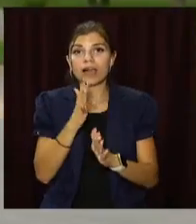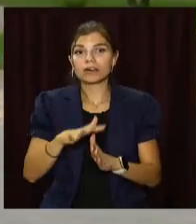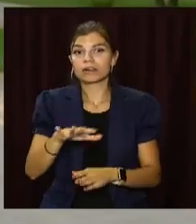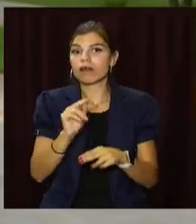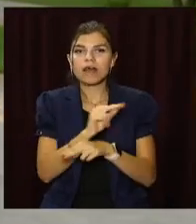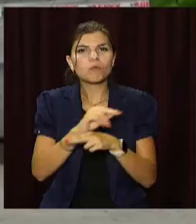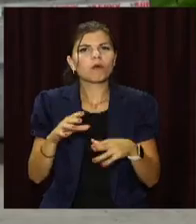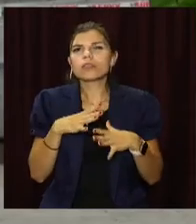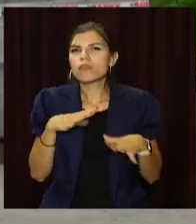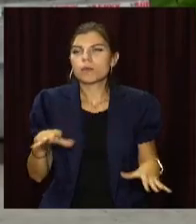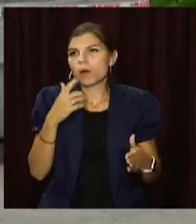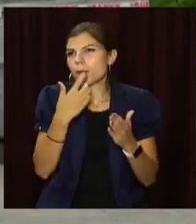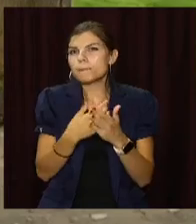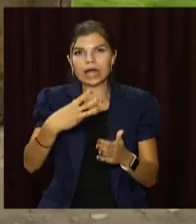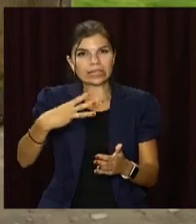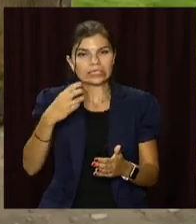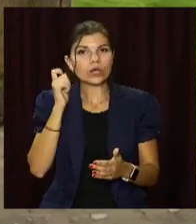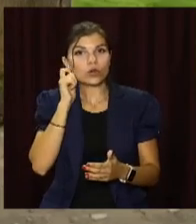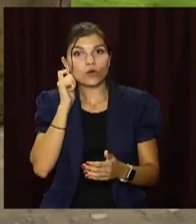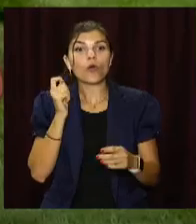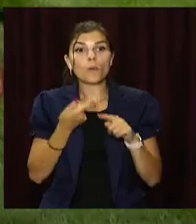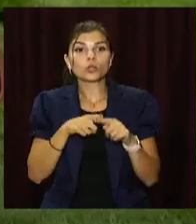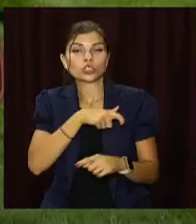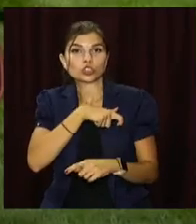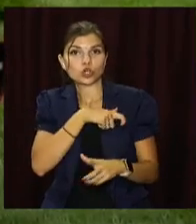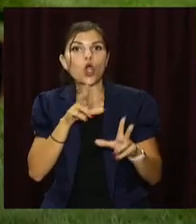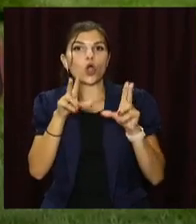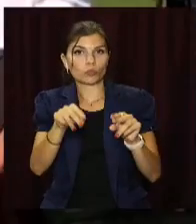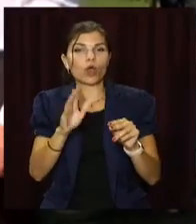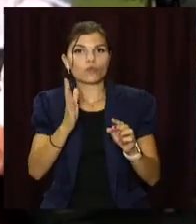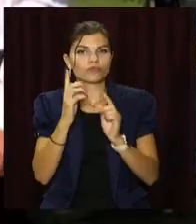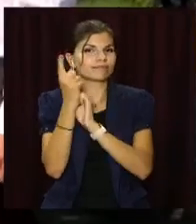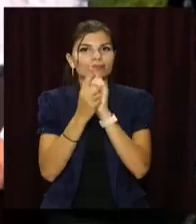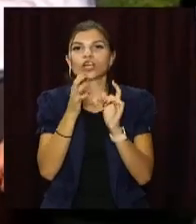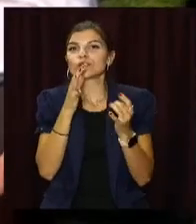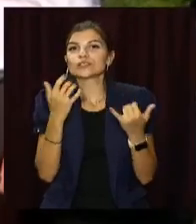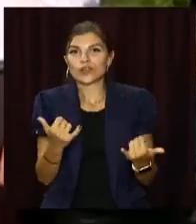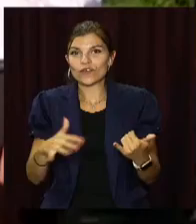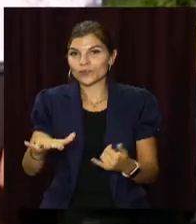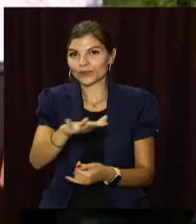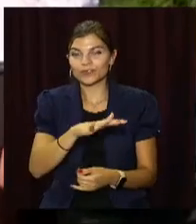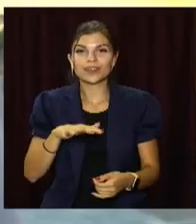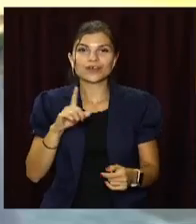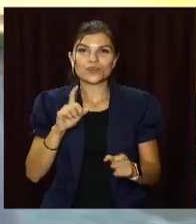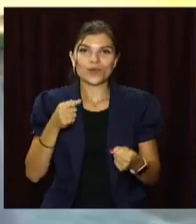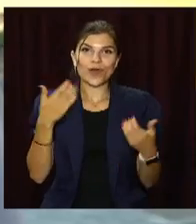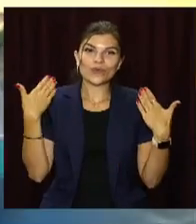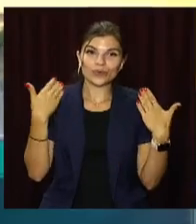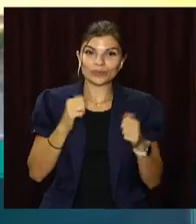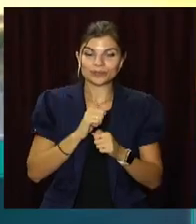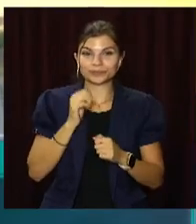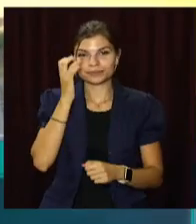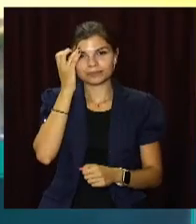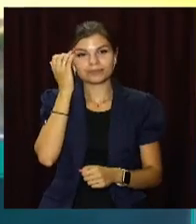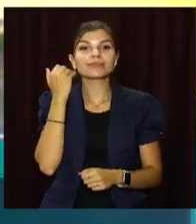не ремонтували вже понад 30 років. Тож чиновники обіцяють перетворити його на сучасний осередок дозвілля. Реконструкцію